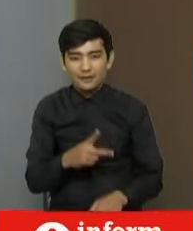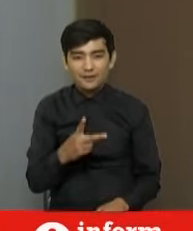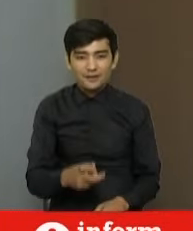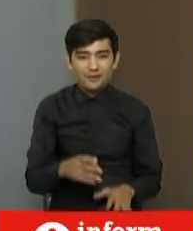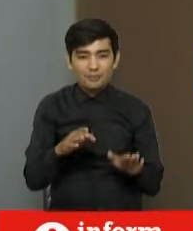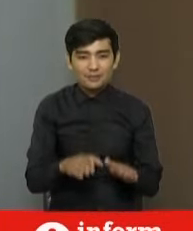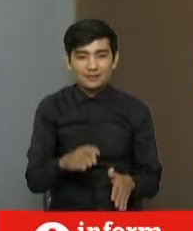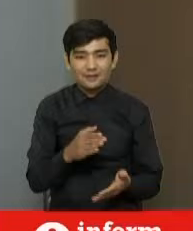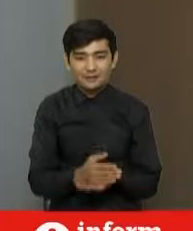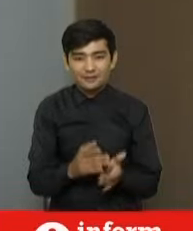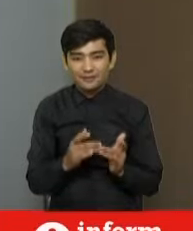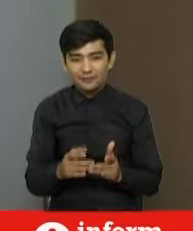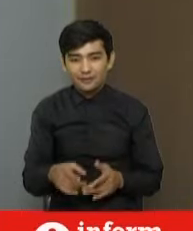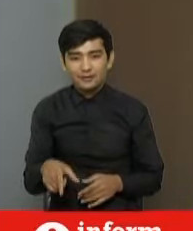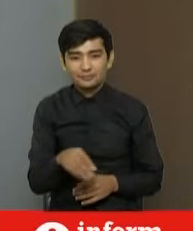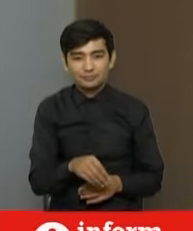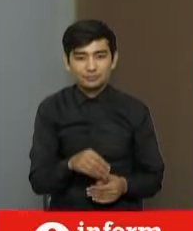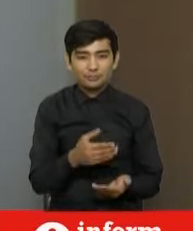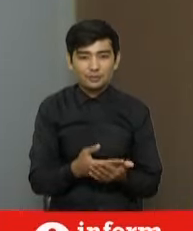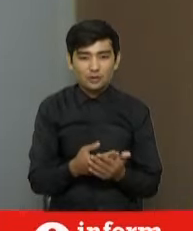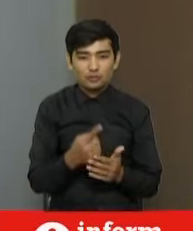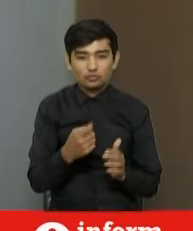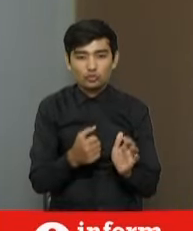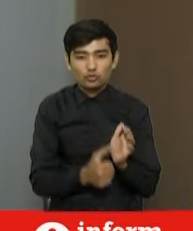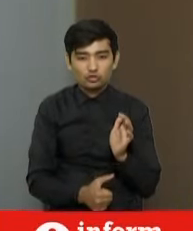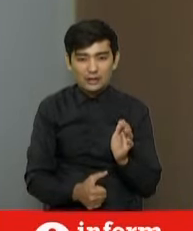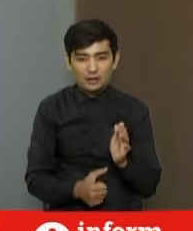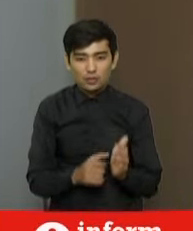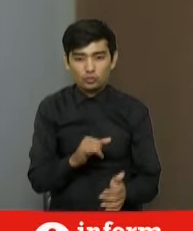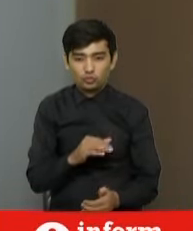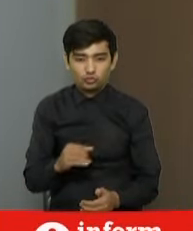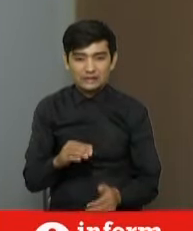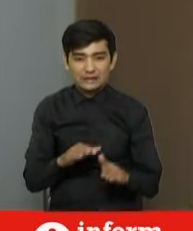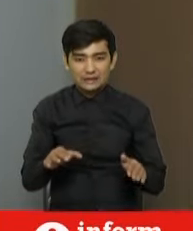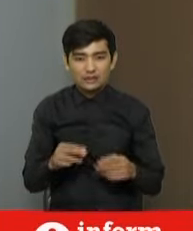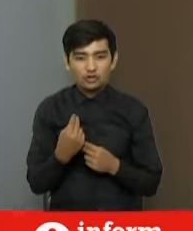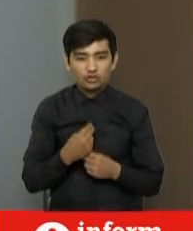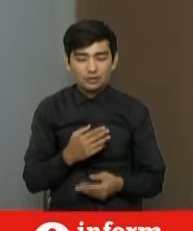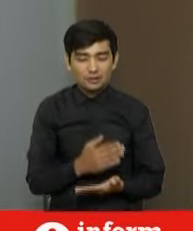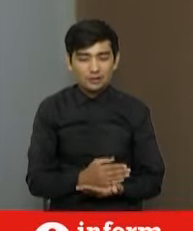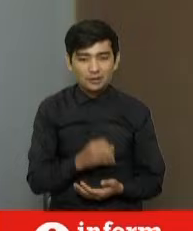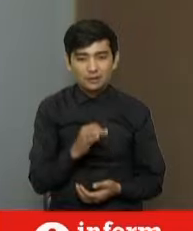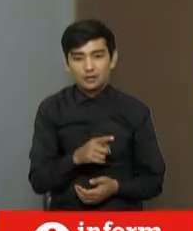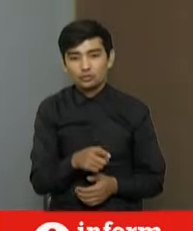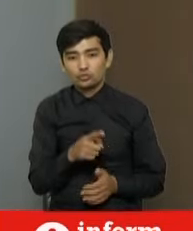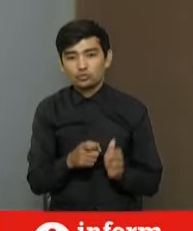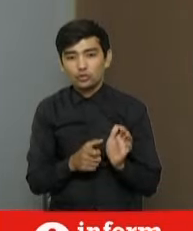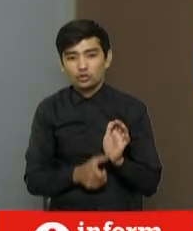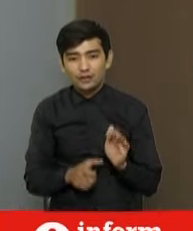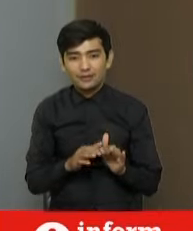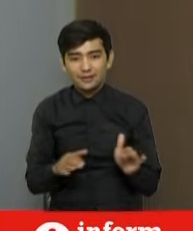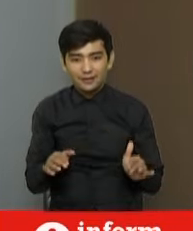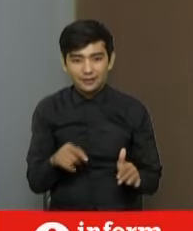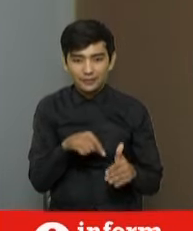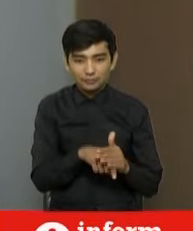бар, кереует орын бар. Соның 160-сында балалар ем алып жатыр. Осы 160 баланың